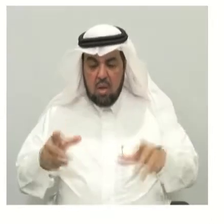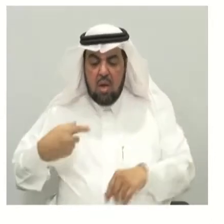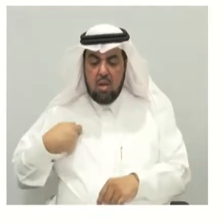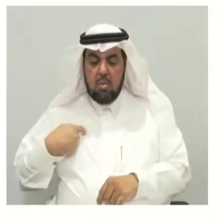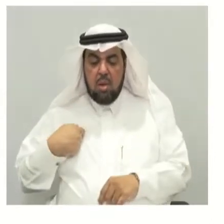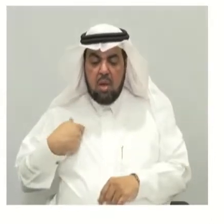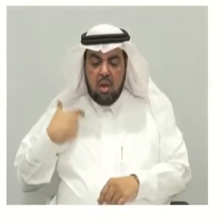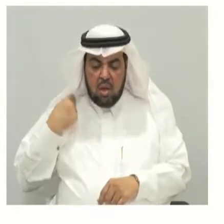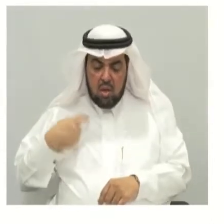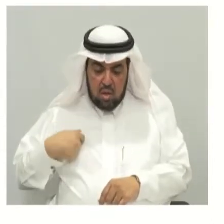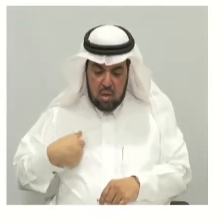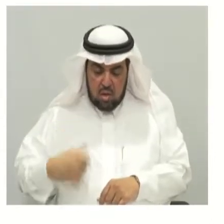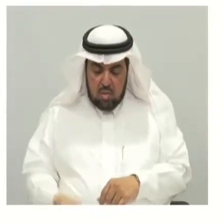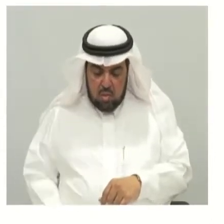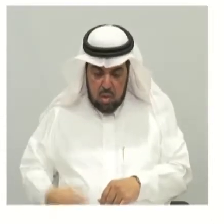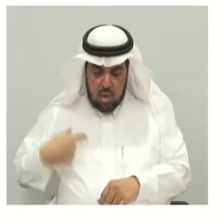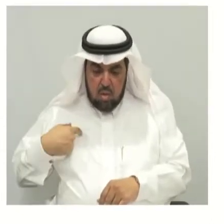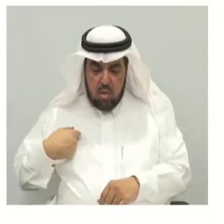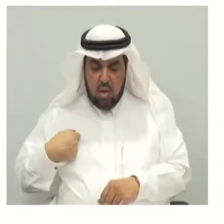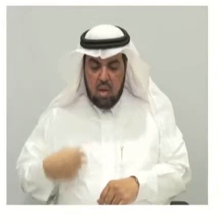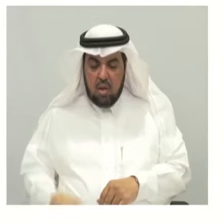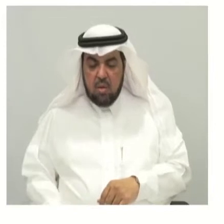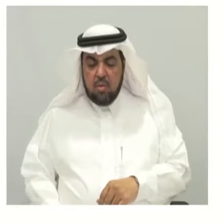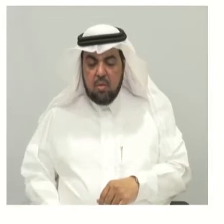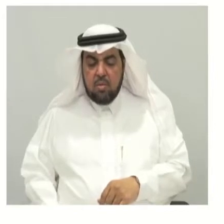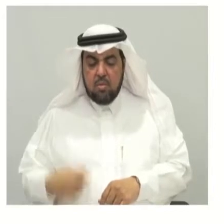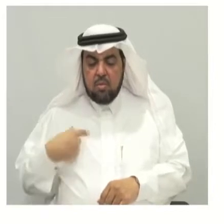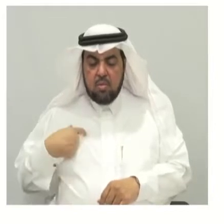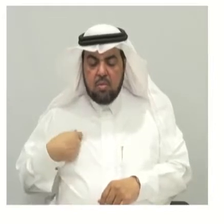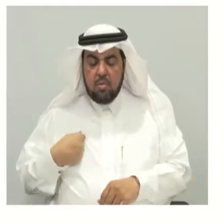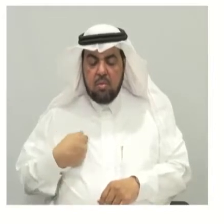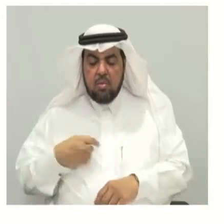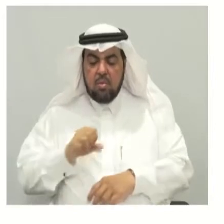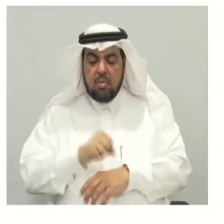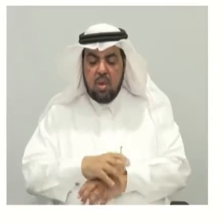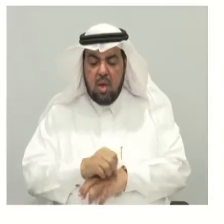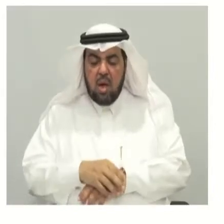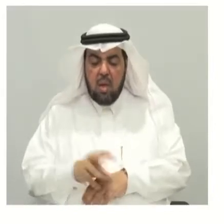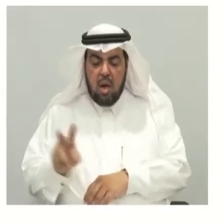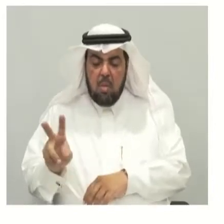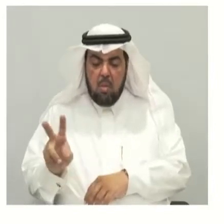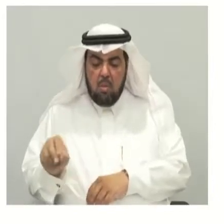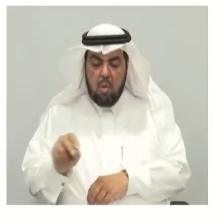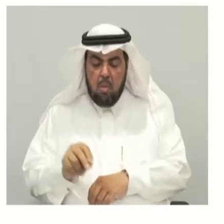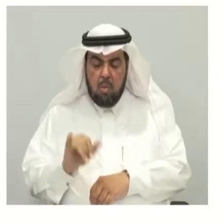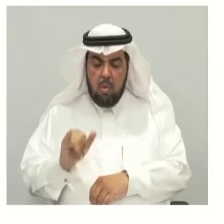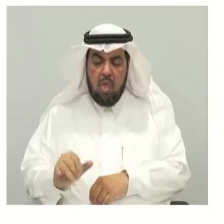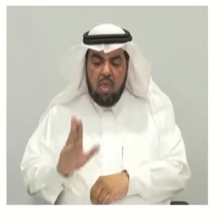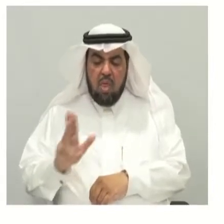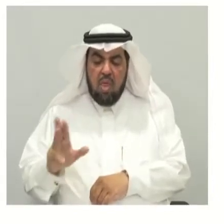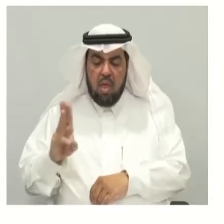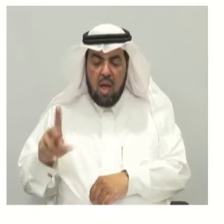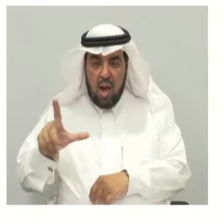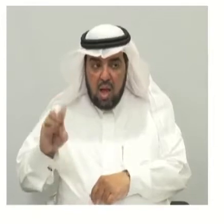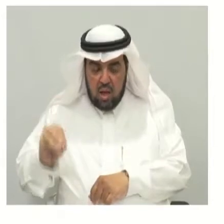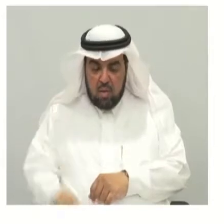ماذا؟ المجموعات الثمانية أطلقت عليها اسم ماذا؟ اسم عناصر ممثلة. العناصر الممثلة ماذا يعني